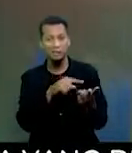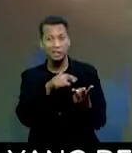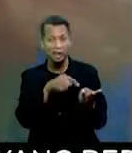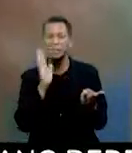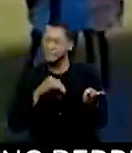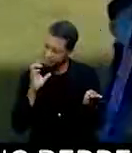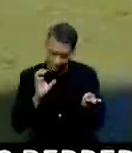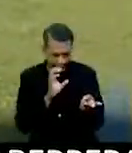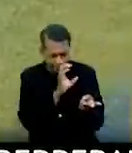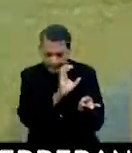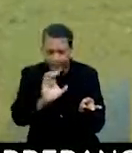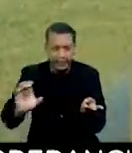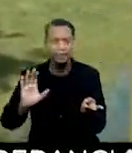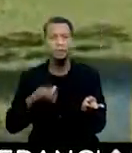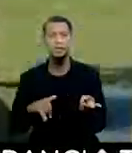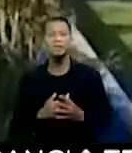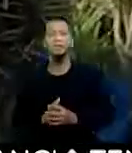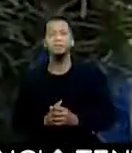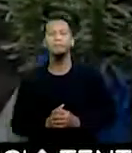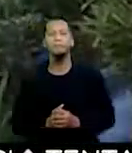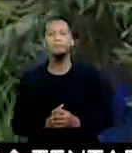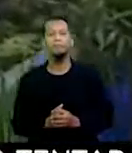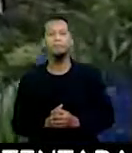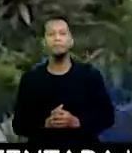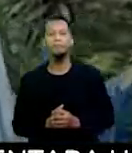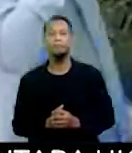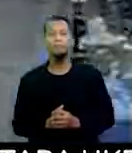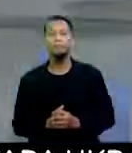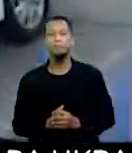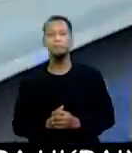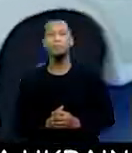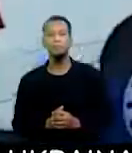Dari Pasaman, Sumatera Barat, Wayu Sikumbang, iNews, melaporkan.